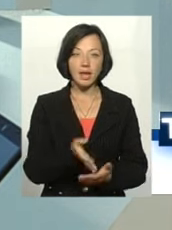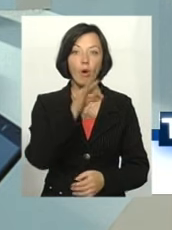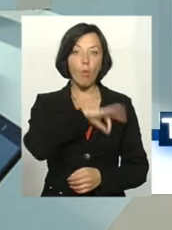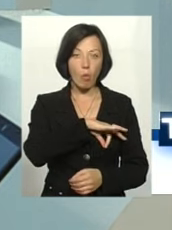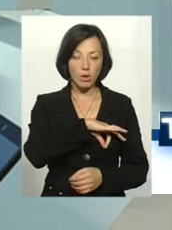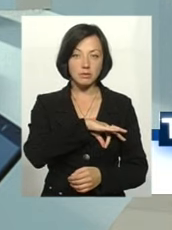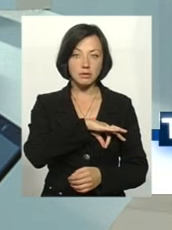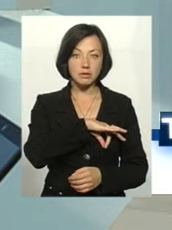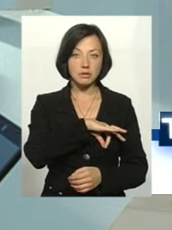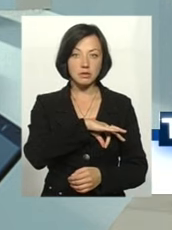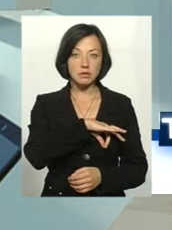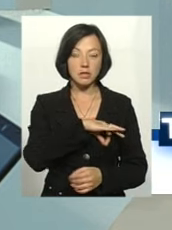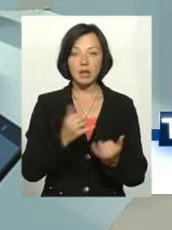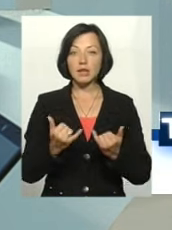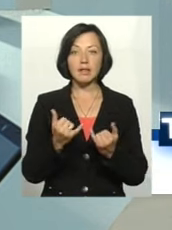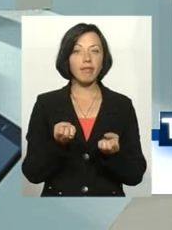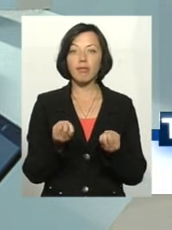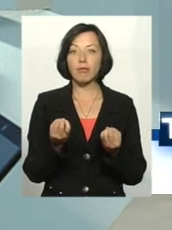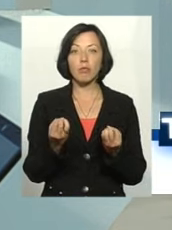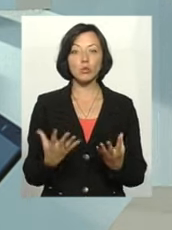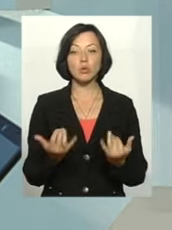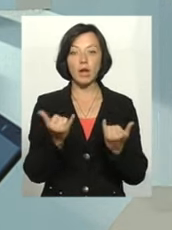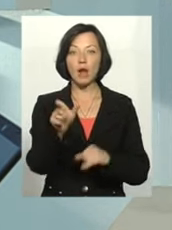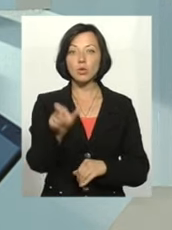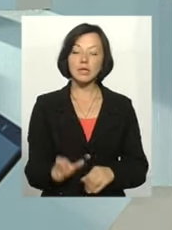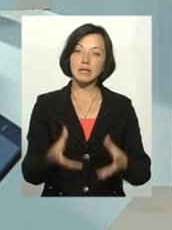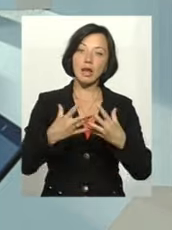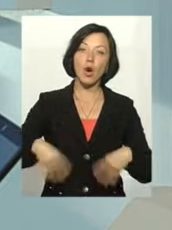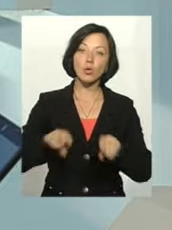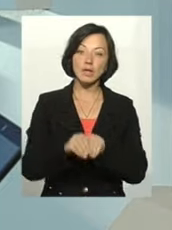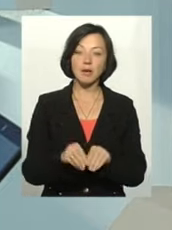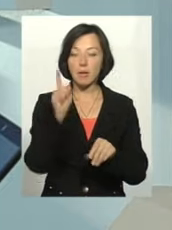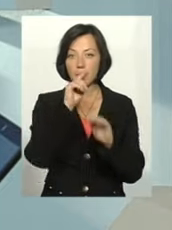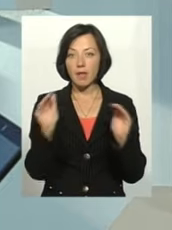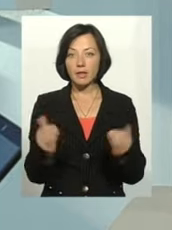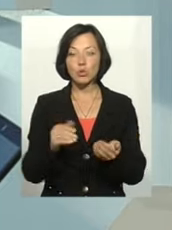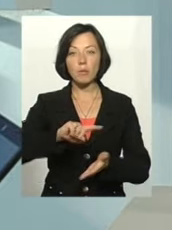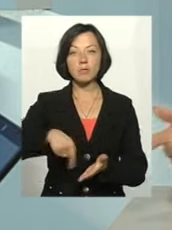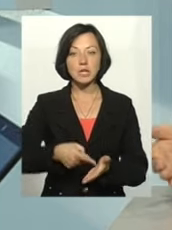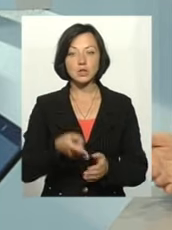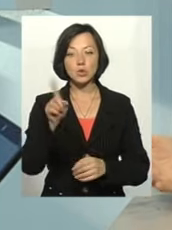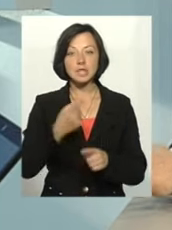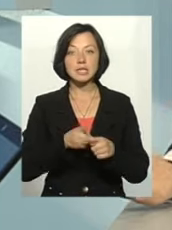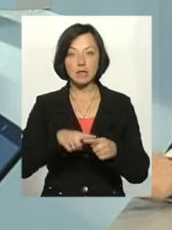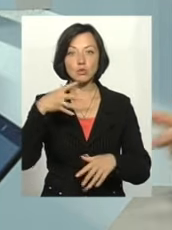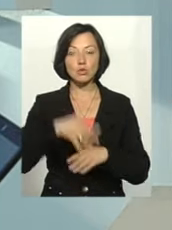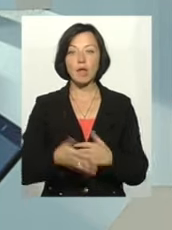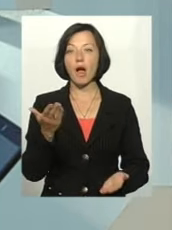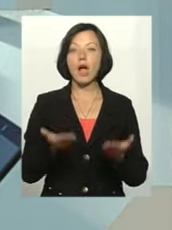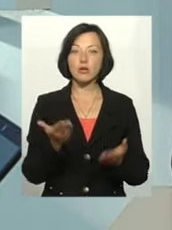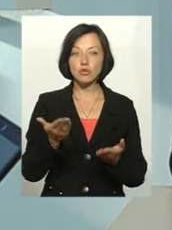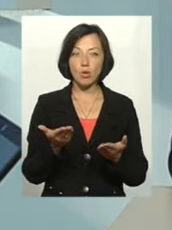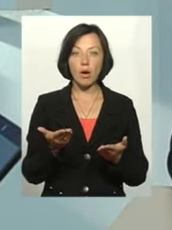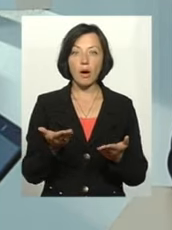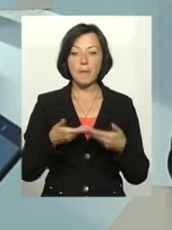для не просто для людини, для родини, для невеличкого міста, тоді це зрозуміло. А якщо, ну,